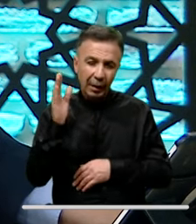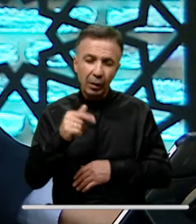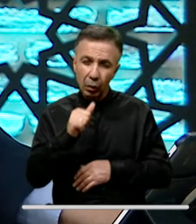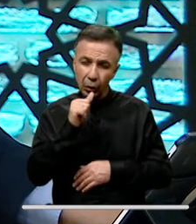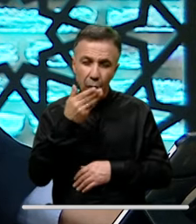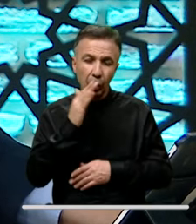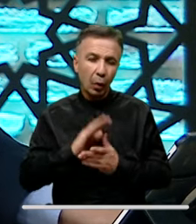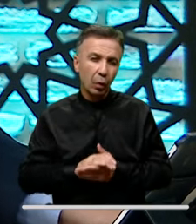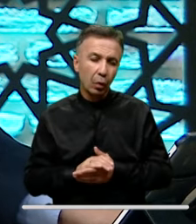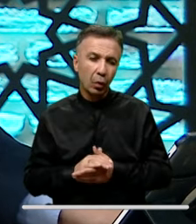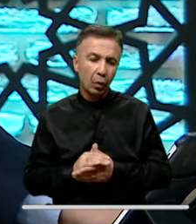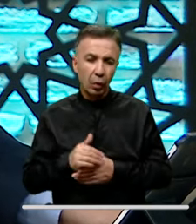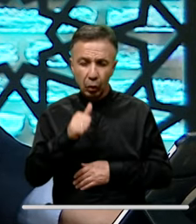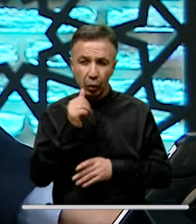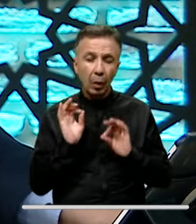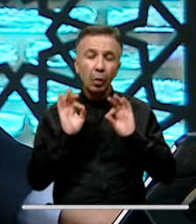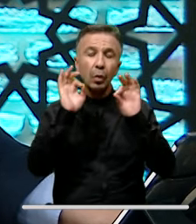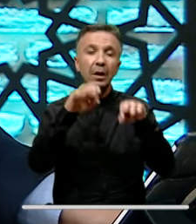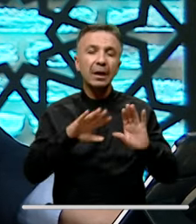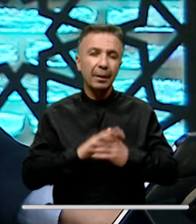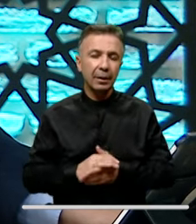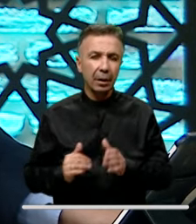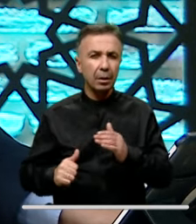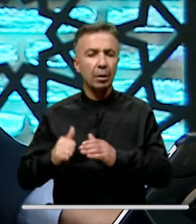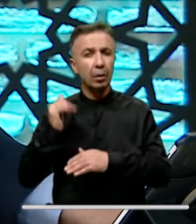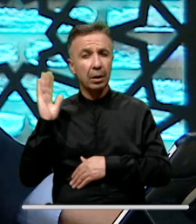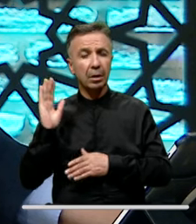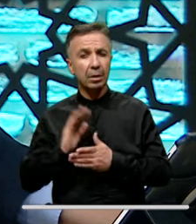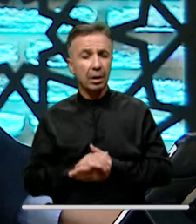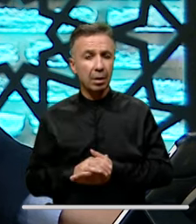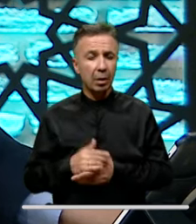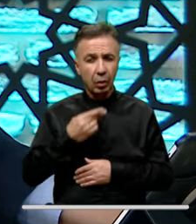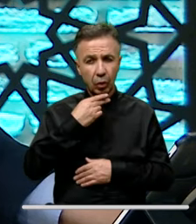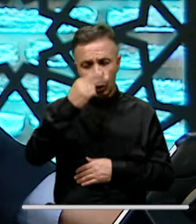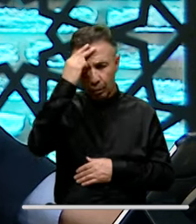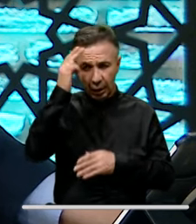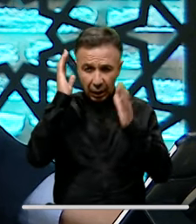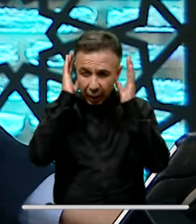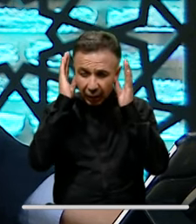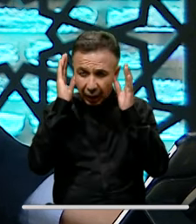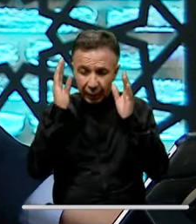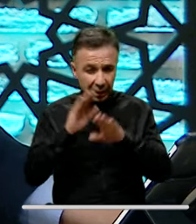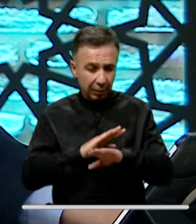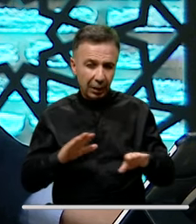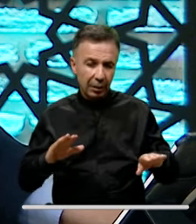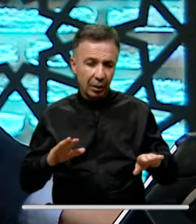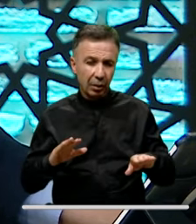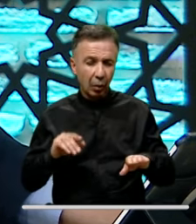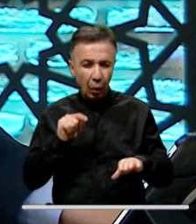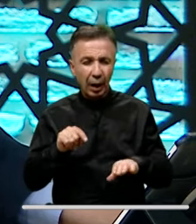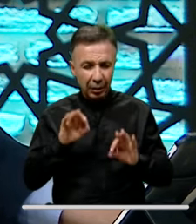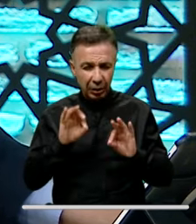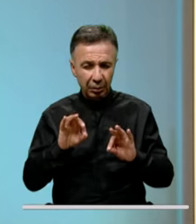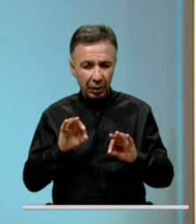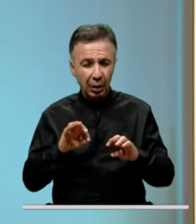suya erişimimiz yok. Bir taraftan geri dönsek, bazı şeyler yapsak bu sefer cuma namazı kaçacak. O an teyemmüm yapılabilir miydi